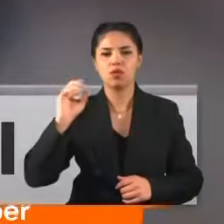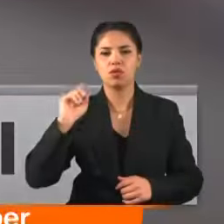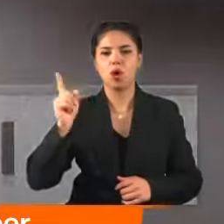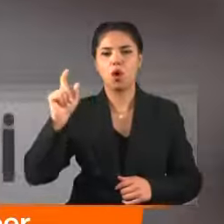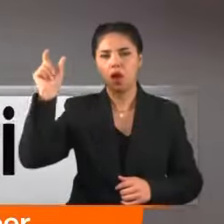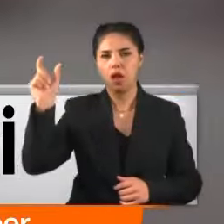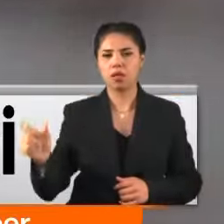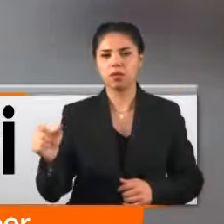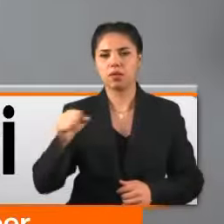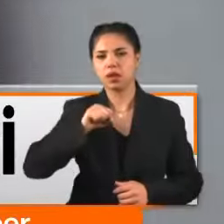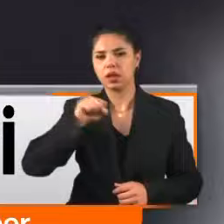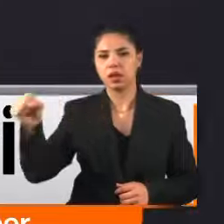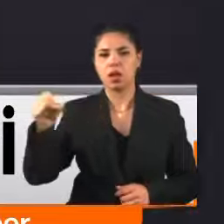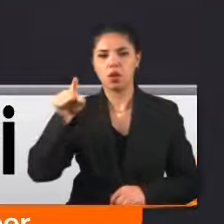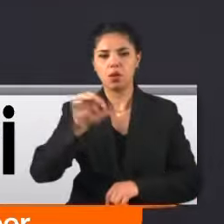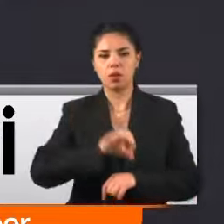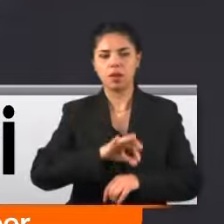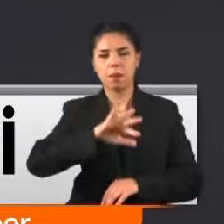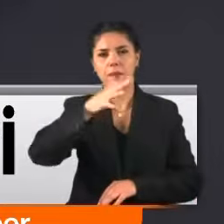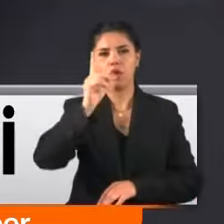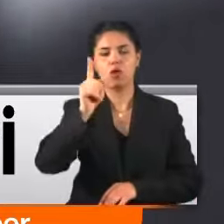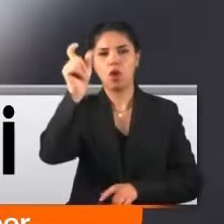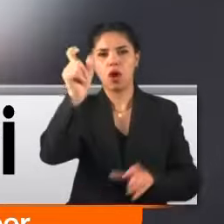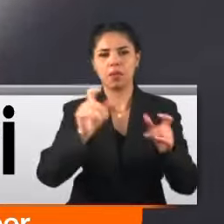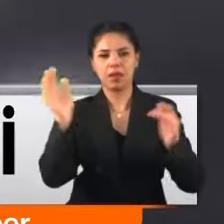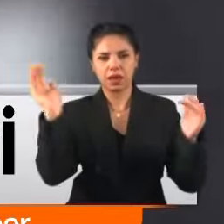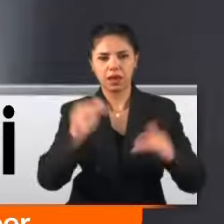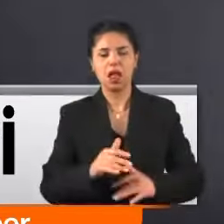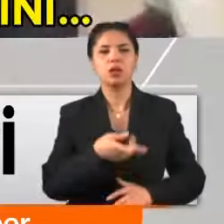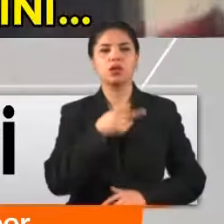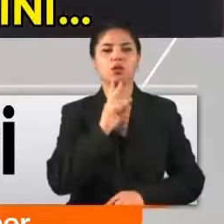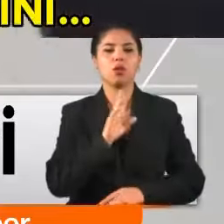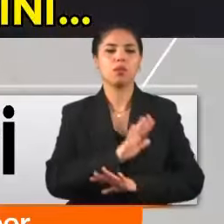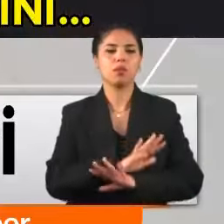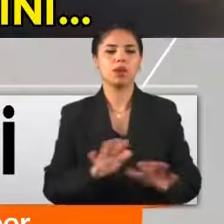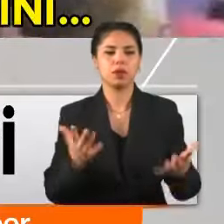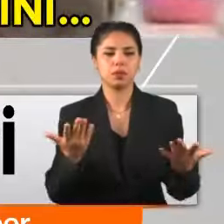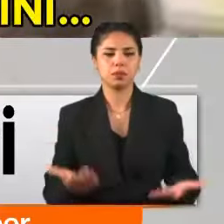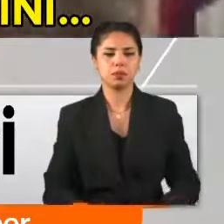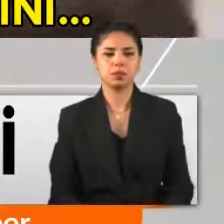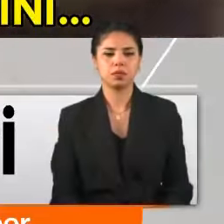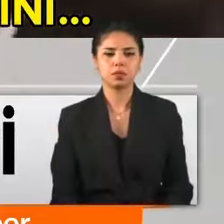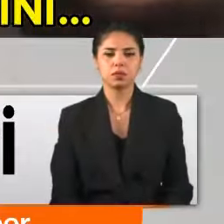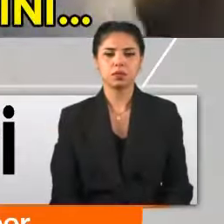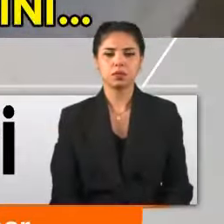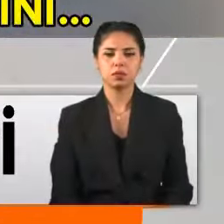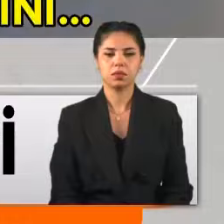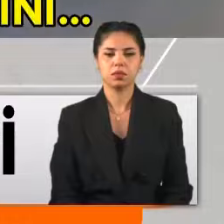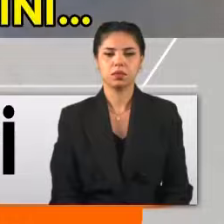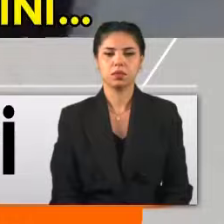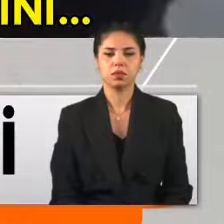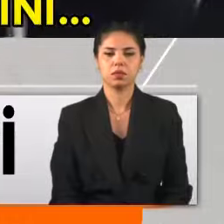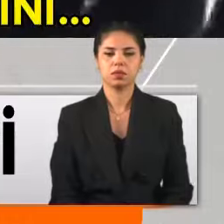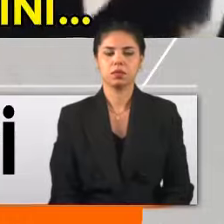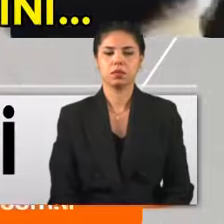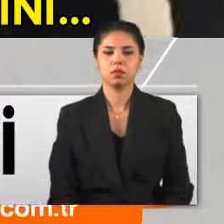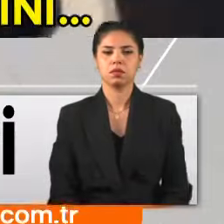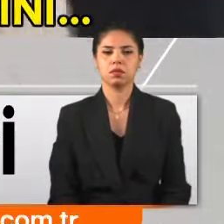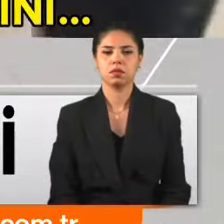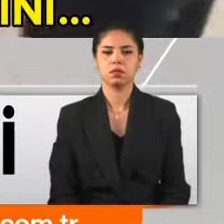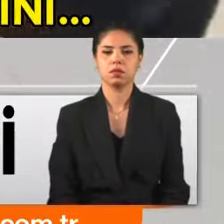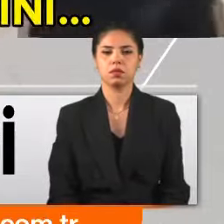saldırdı. O saldırı ancak diğer öğretmenlerin araya girmesiyle son buldu. Bir an önce tedbirlerin arttırılmasını,